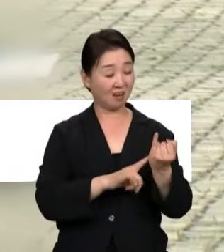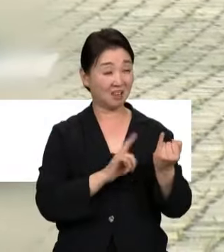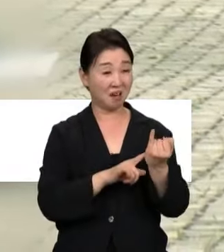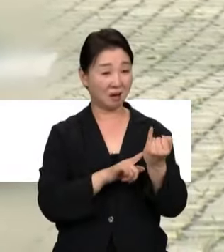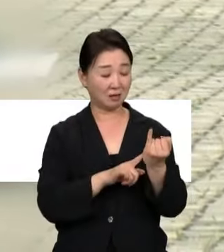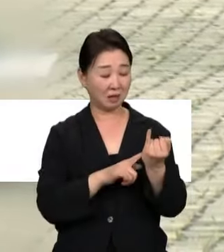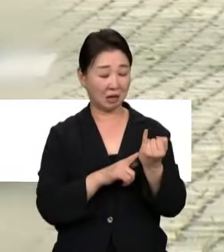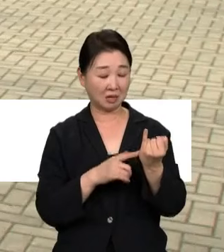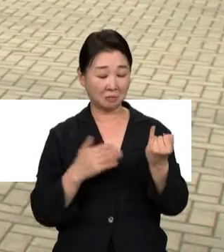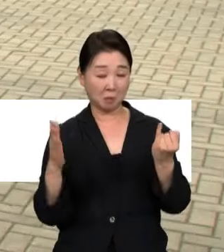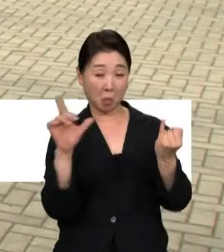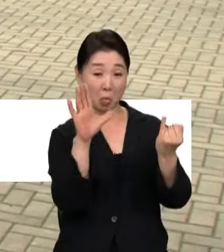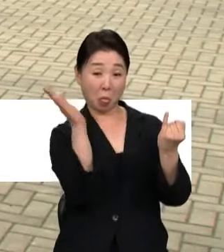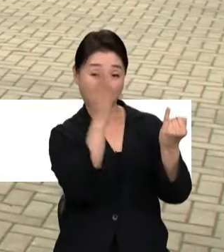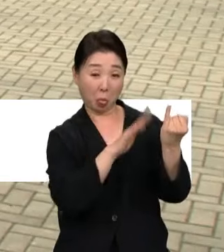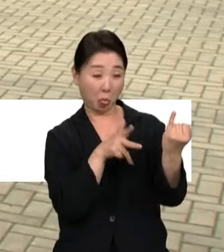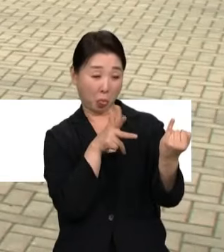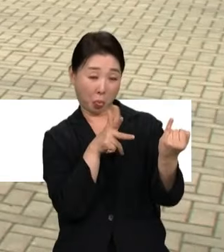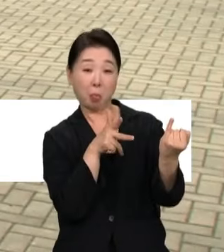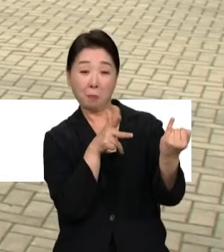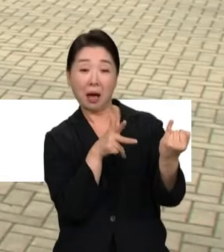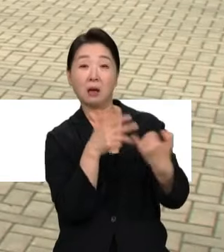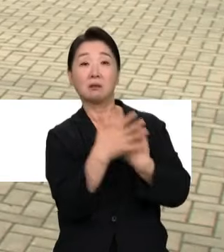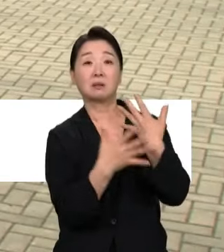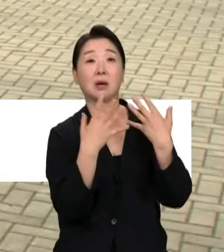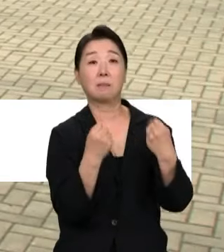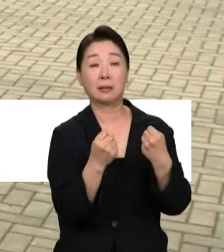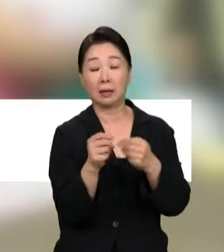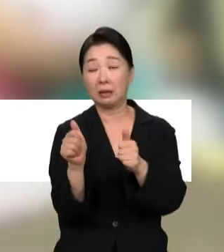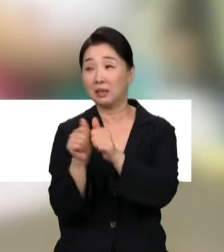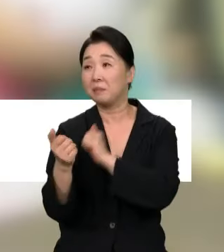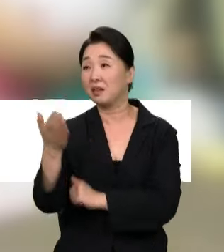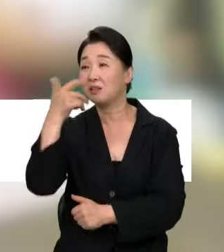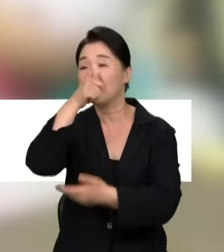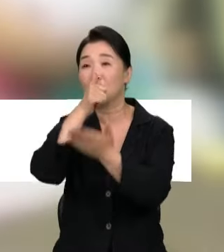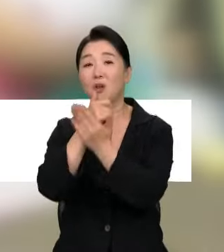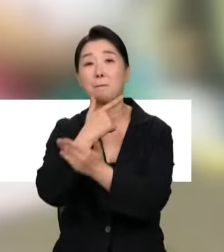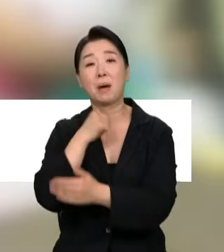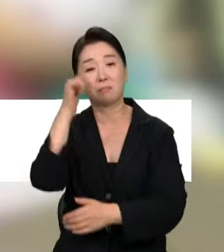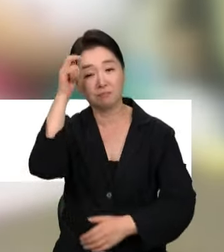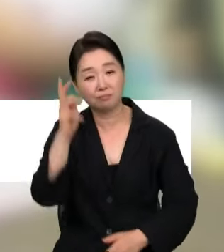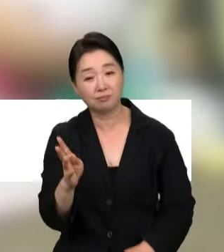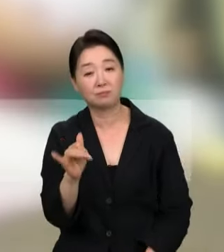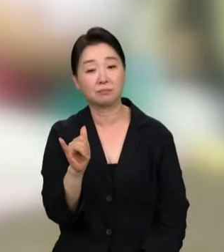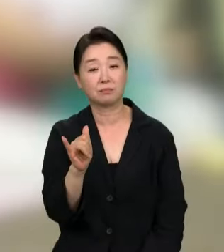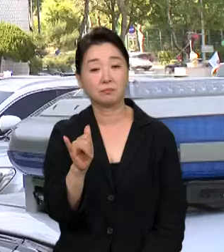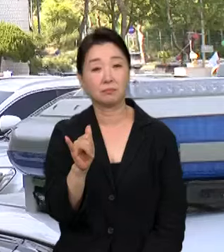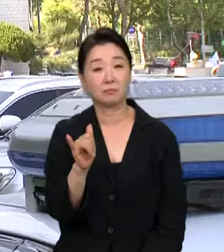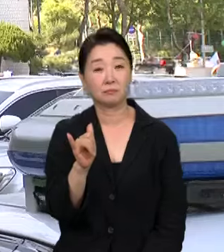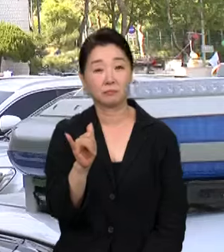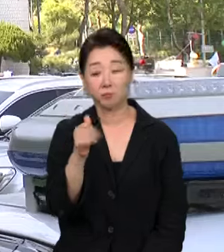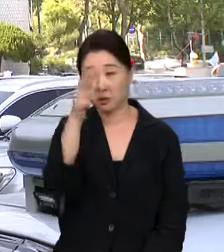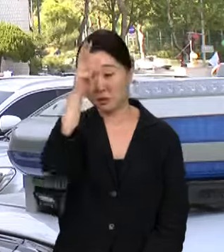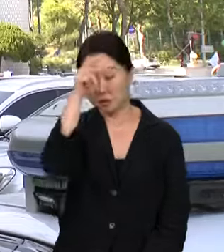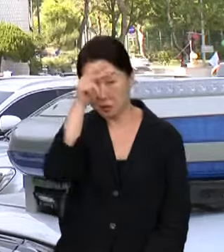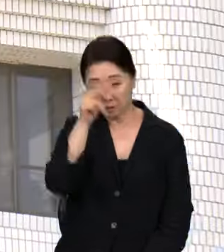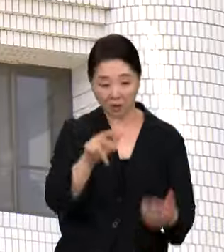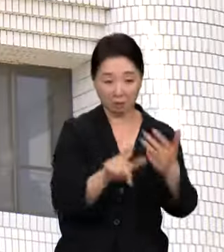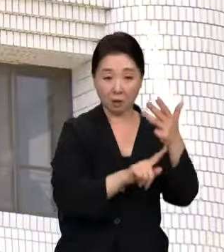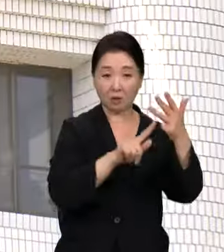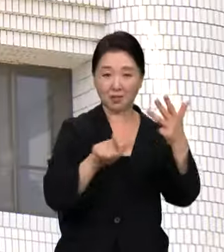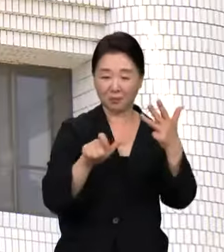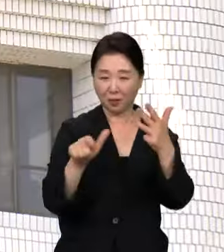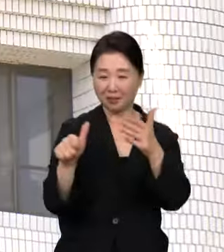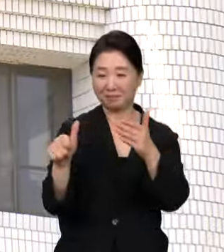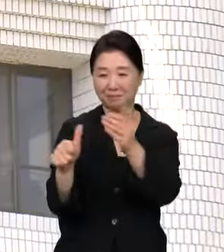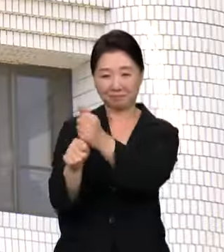부위를 찍은 영상이 나왔습니다. 남성은 동종 전과도 있는 것으로 조사됐습니다. 경찰은 지난 15일 남성을